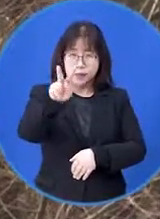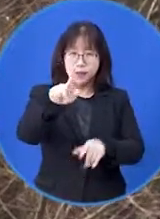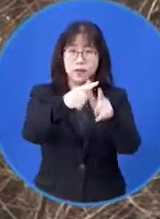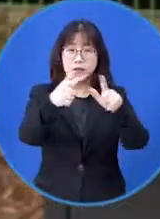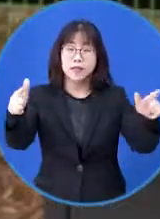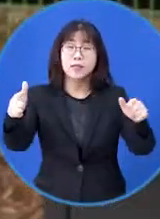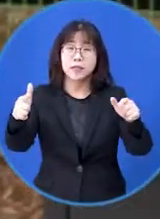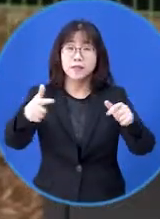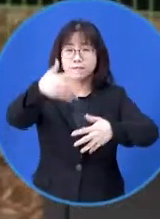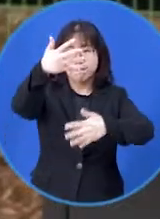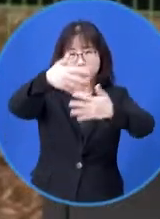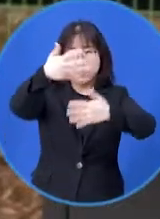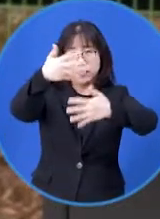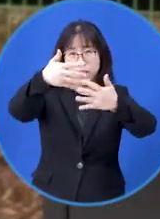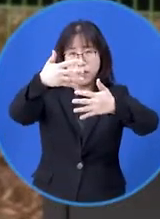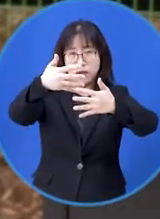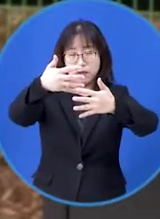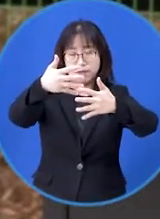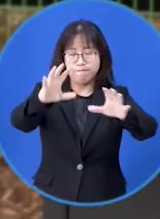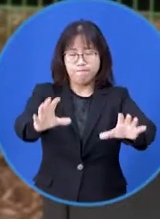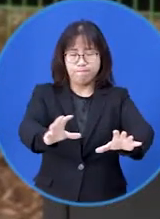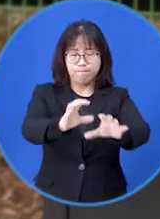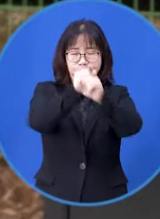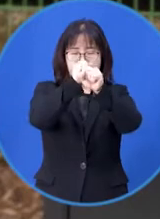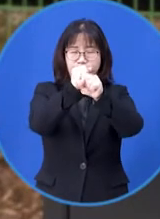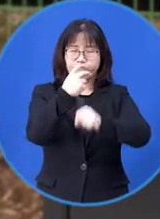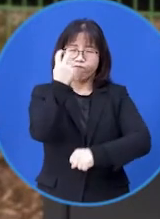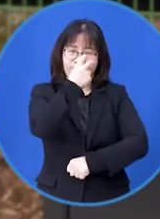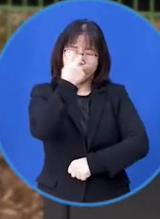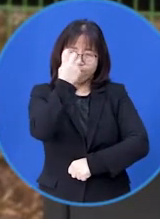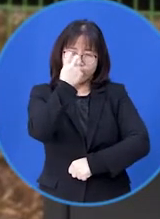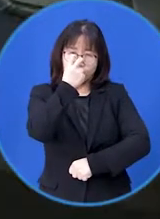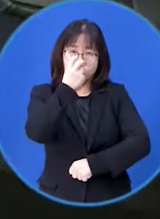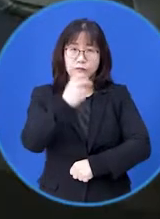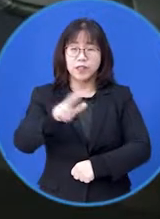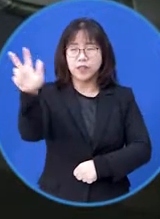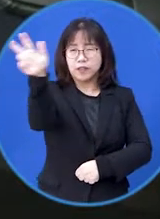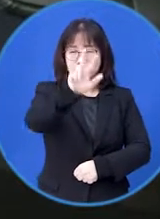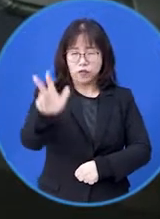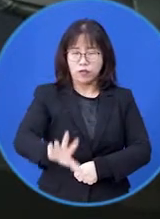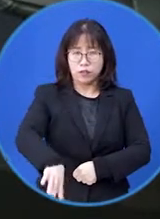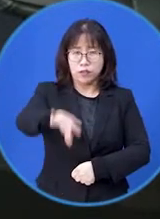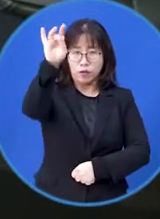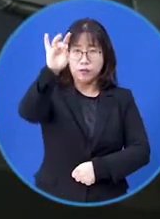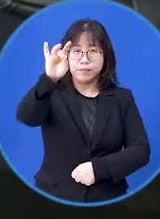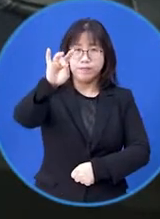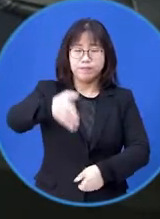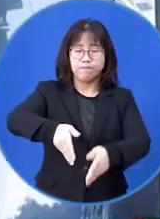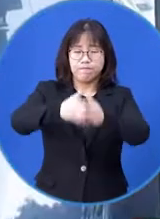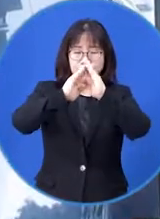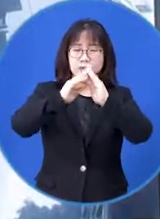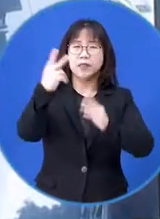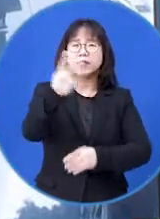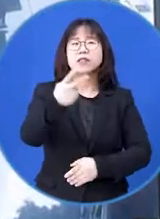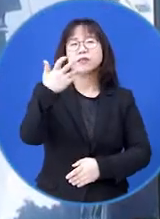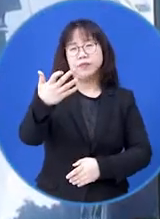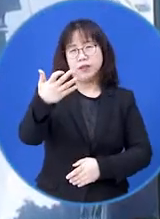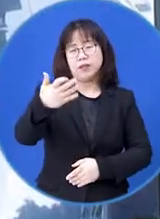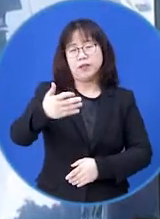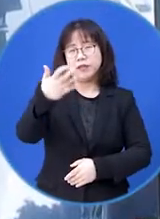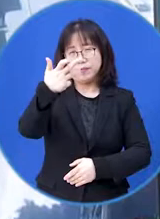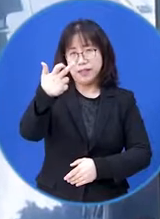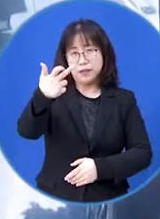스마트폰을 활용해 실시간으로 영상을 볼 수 있는 종합 상황실로 전국 최초로 2017년